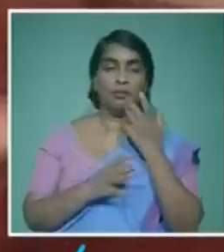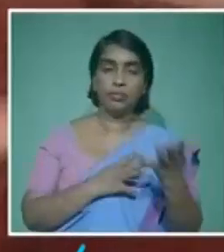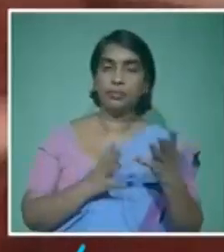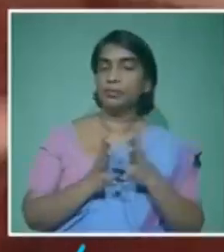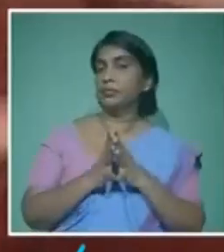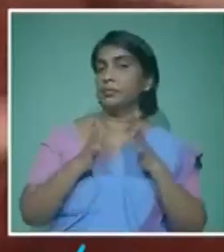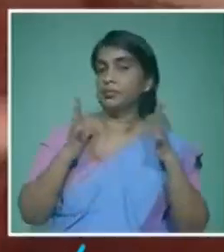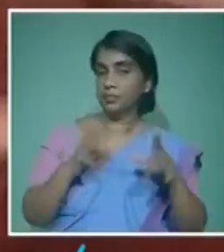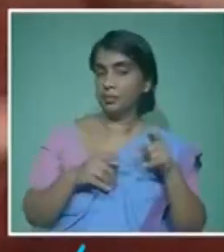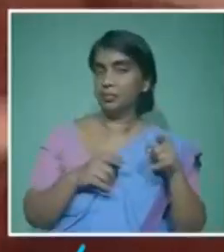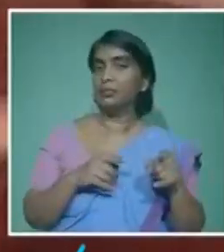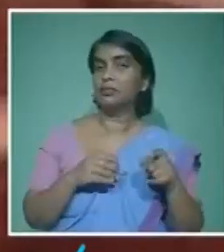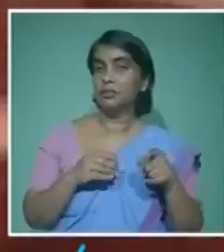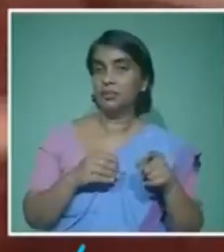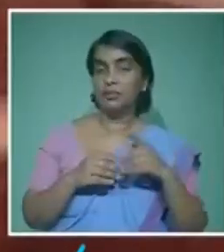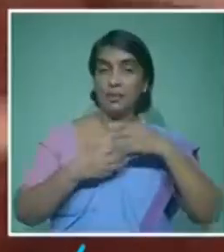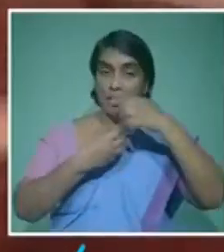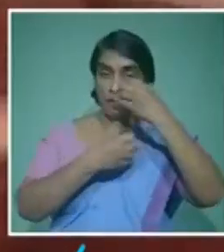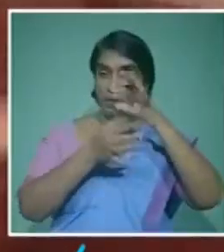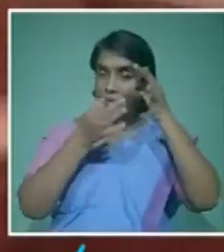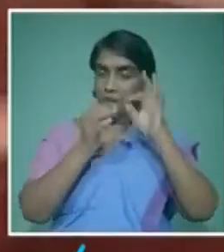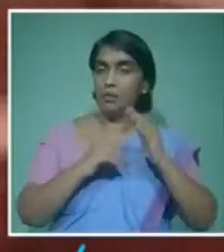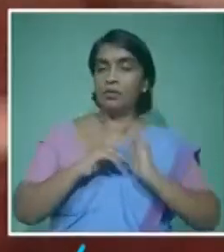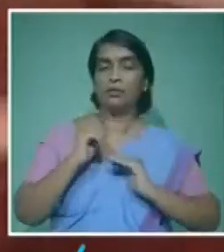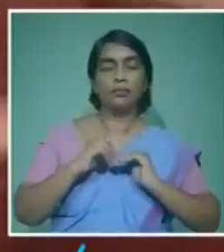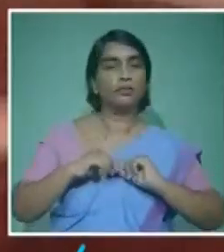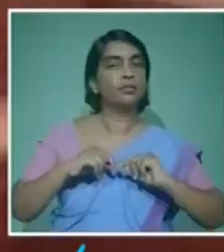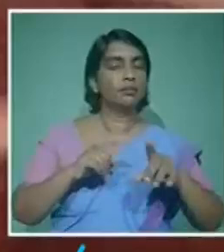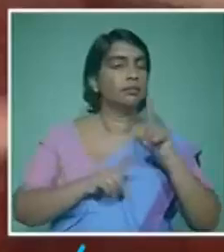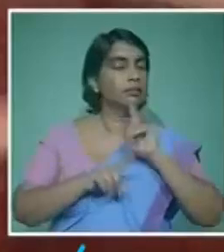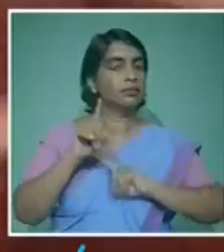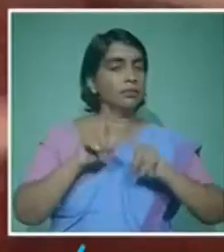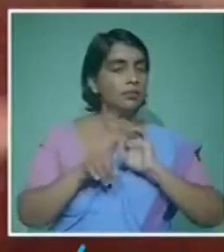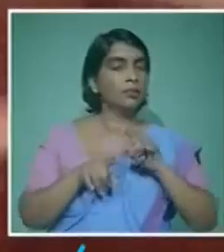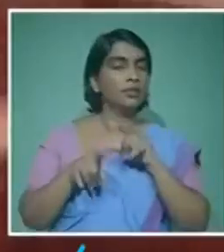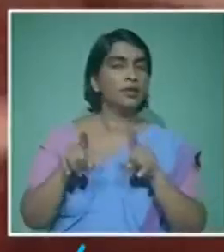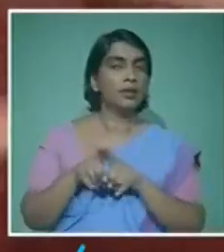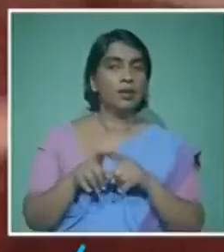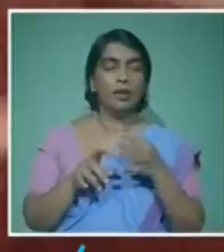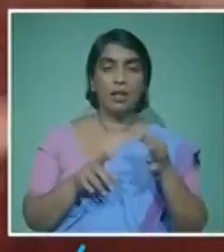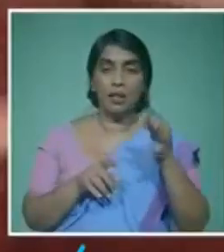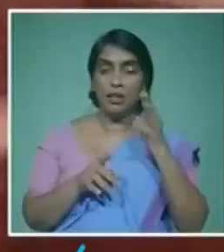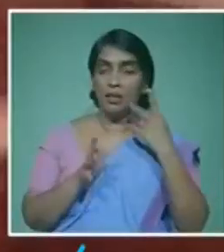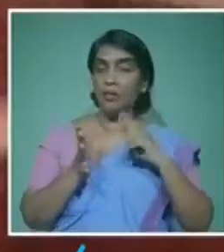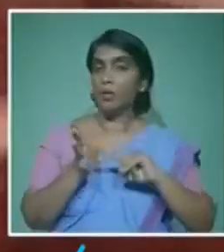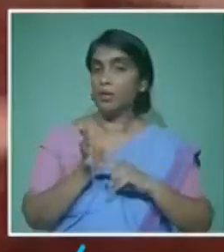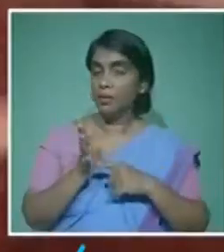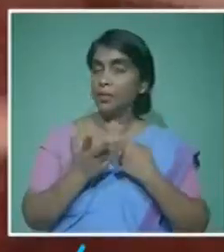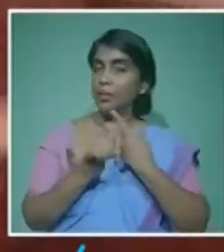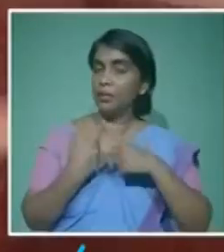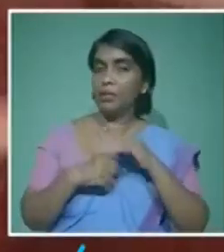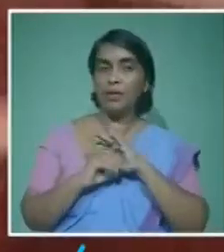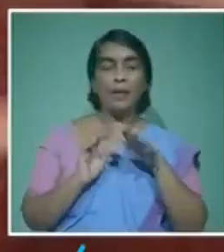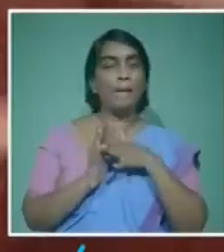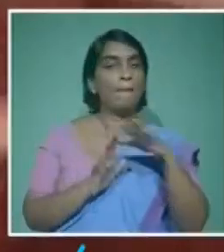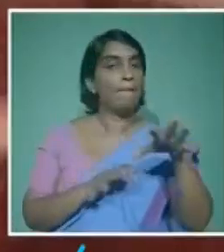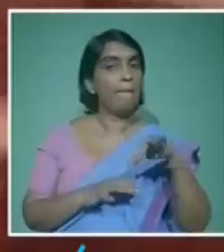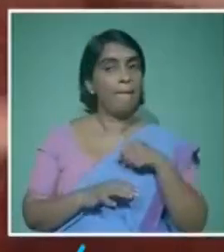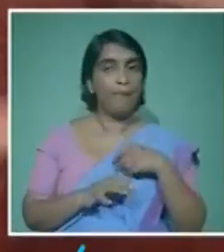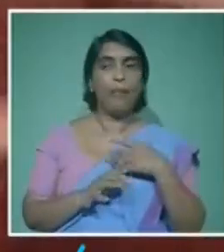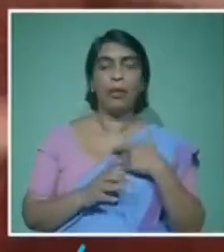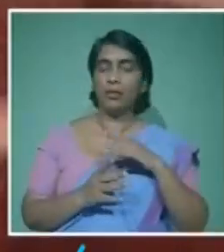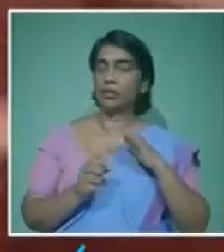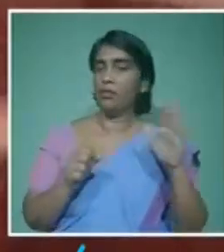அவற்றை தடை செய்து வருகின்றோம். ஏற்கனவே தடை செய்யப்பட்டுள்ள சட்டவிரோத கடற்தொழில் மற்றும் நன்னீர்